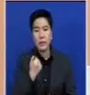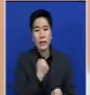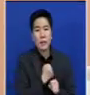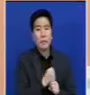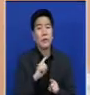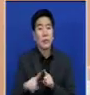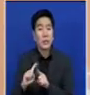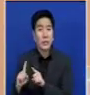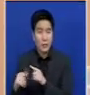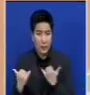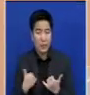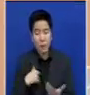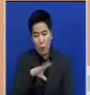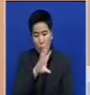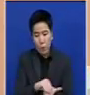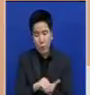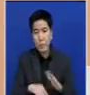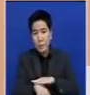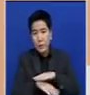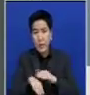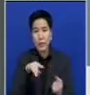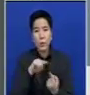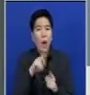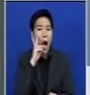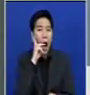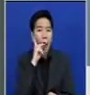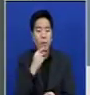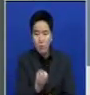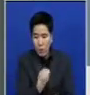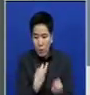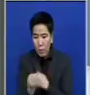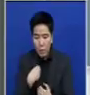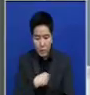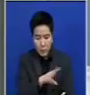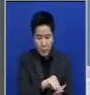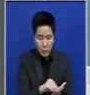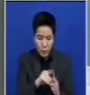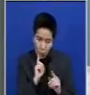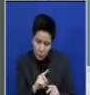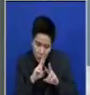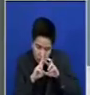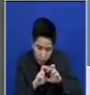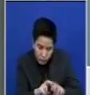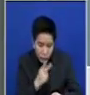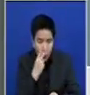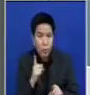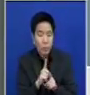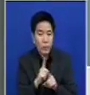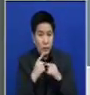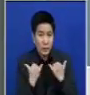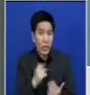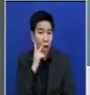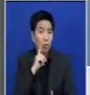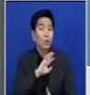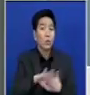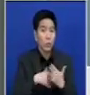แต่ละหน่วยเริ่มจากข้อมูลพื้นฐานทางการข่าวหรือว่าการแจ้งเบาะแสค่ะซึ่งจะต้องพิสูจน์ความน่าเชื่อถือด้วยยืนยันว่าข้อมูล